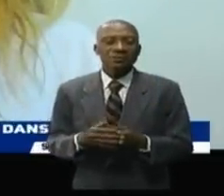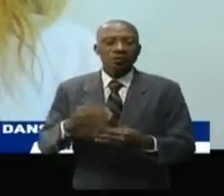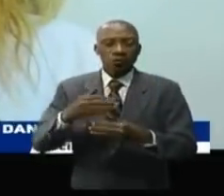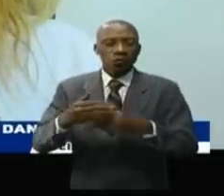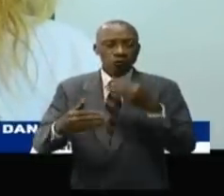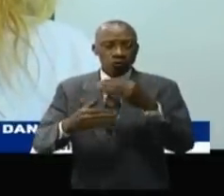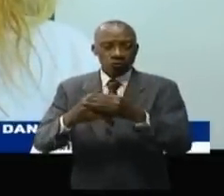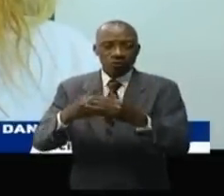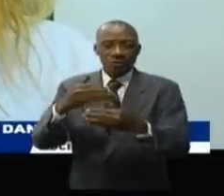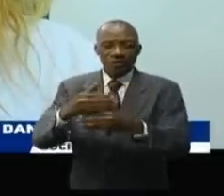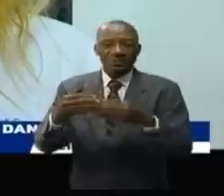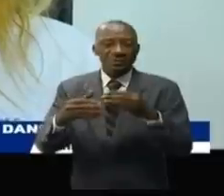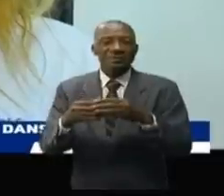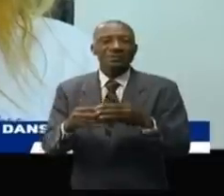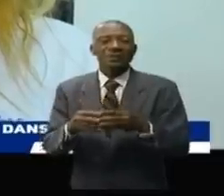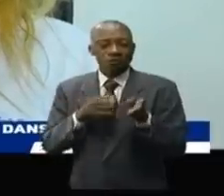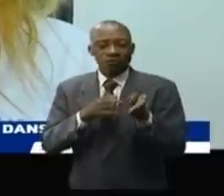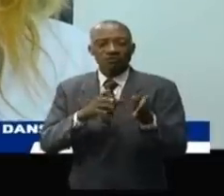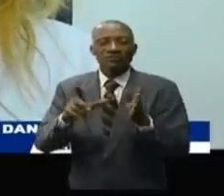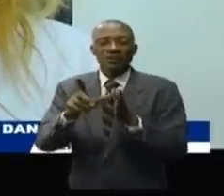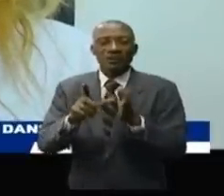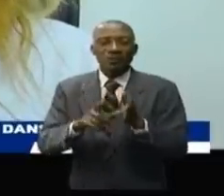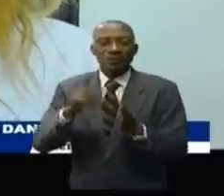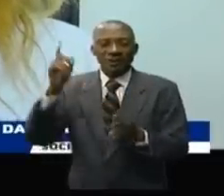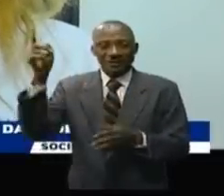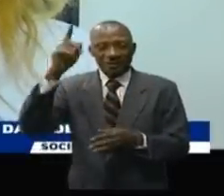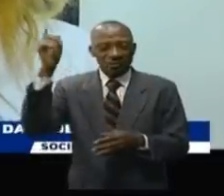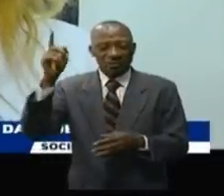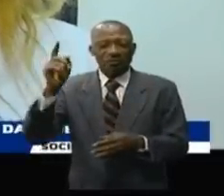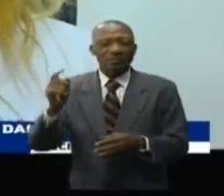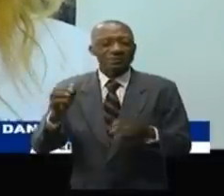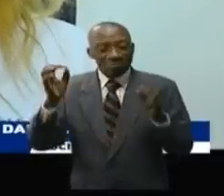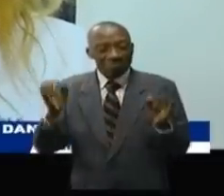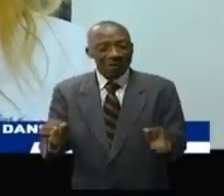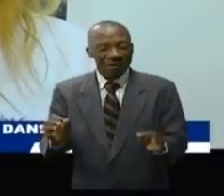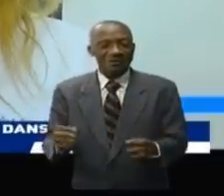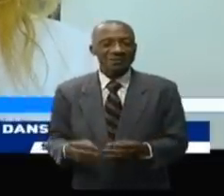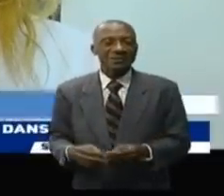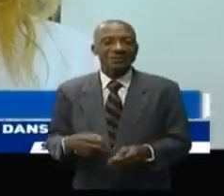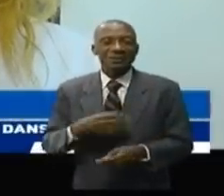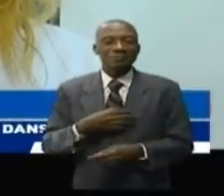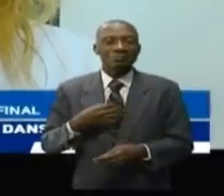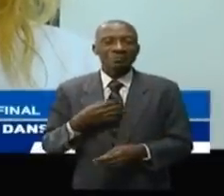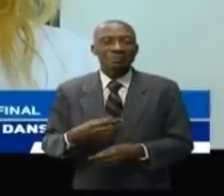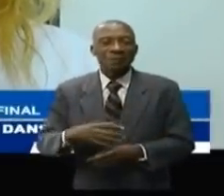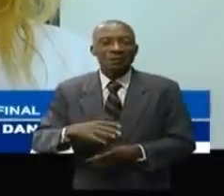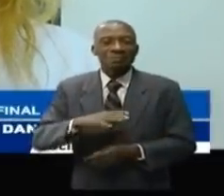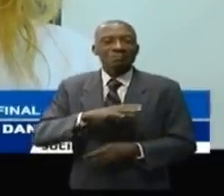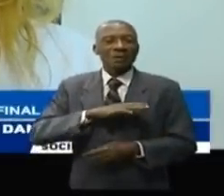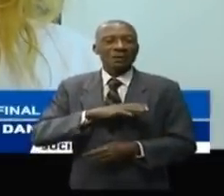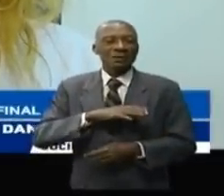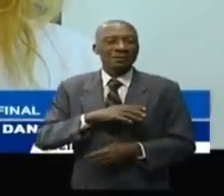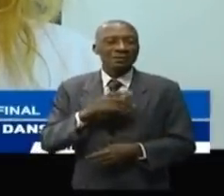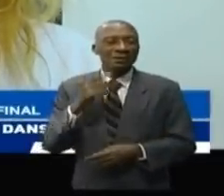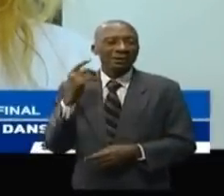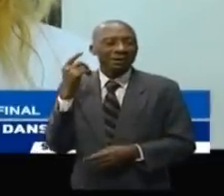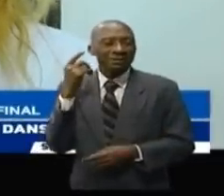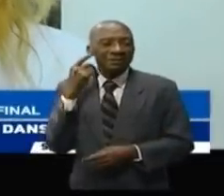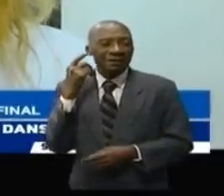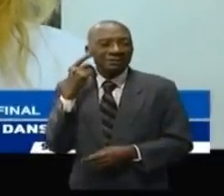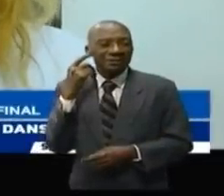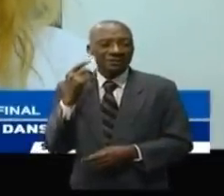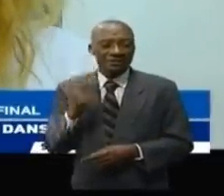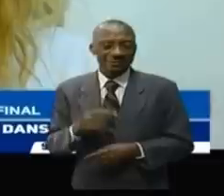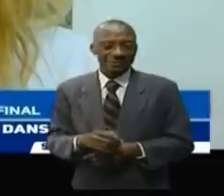normes internationales. J'ai été très choquée d'entendre de la part d'un député national d'aller rapporter des propos qui